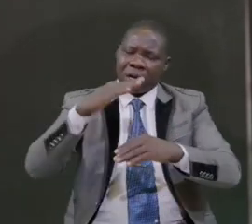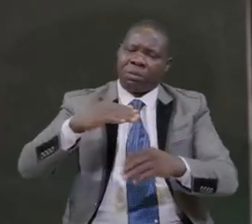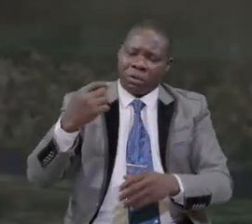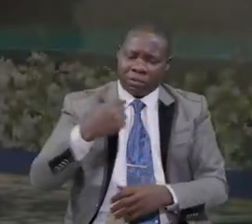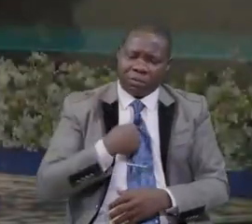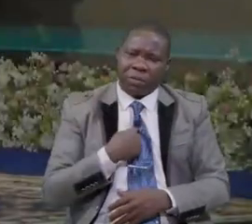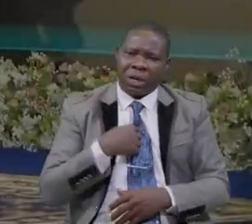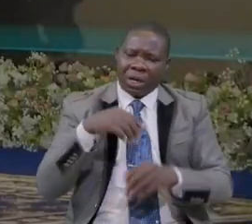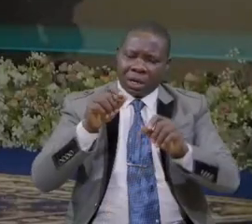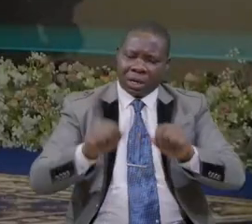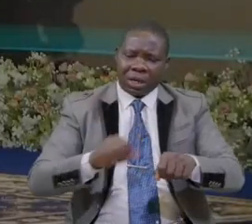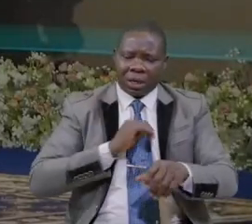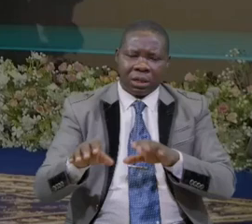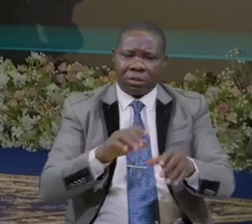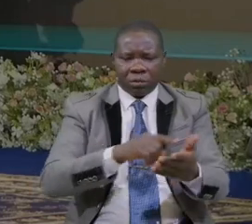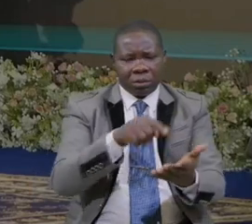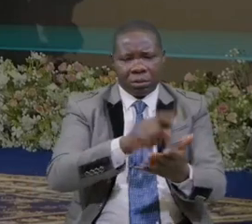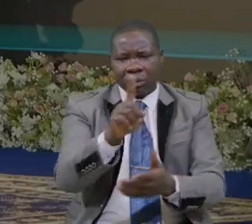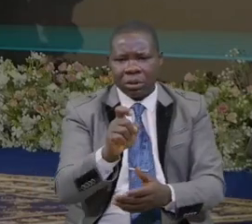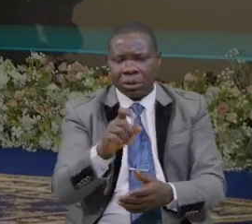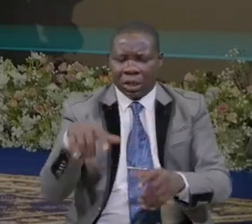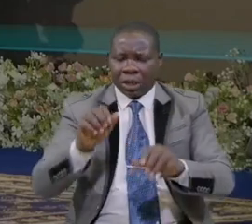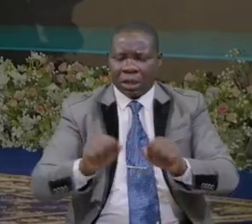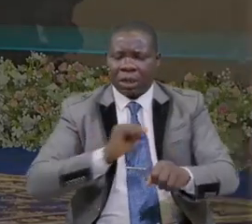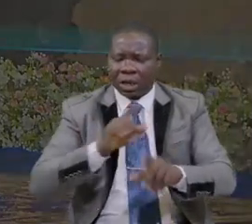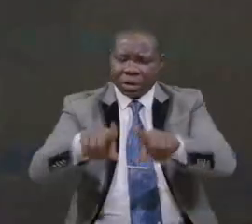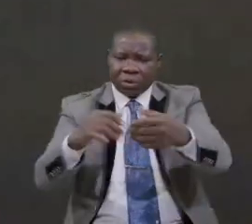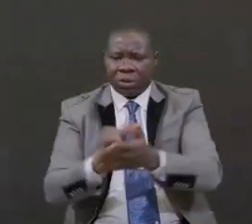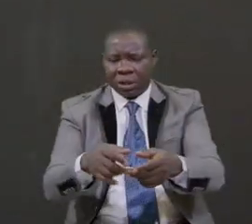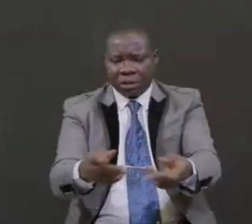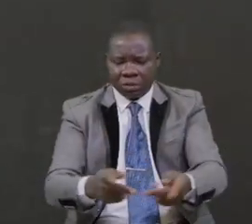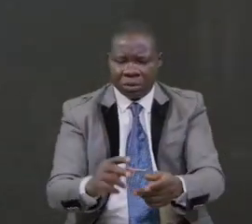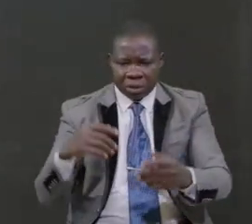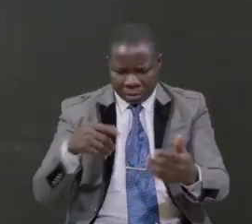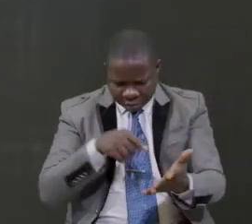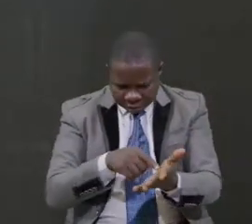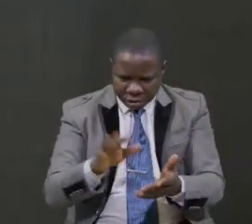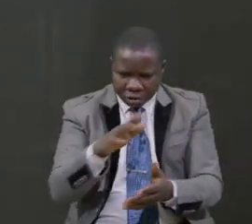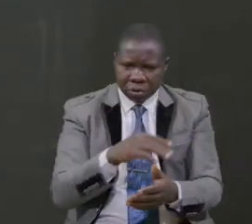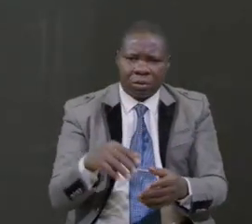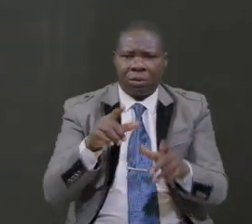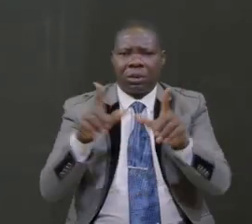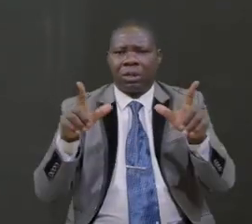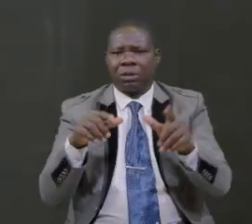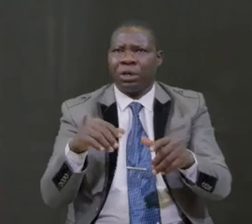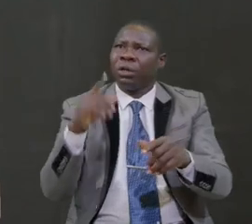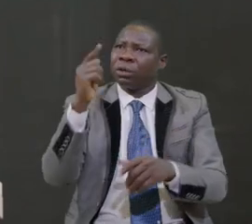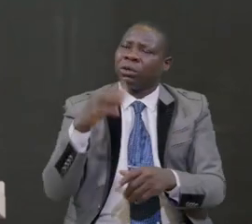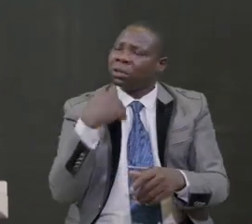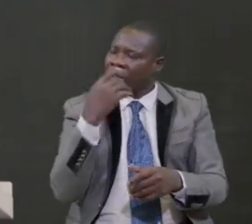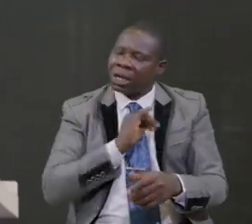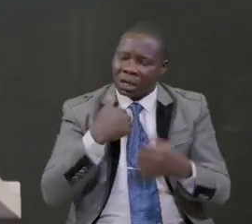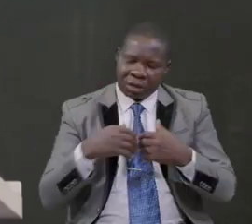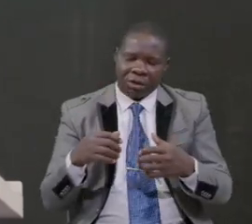que je peux le faire? Est-ce que je peux aller dans tes directions? Examine, change ton langage. Dieu dit, je t'ai choisi. Et pourquoi